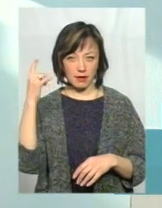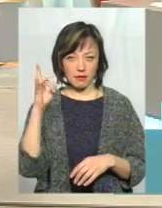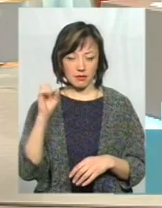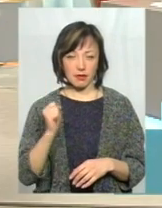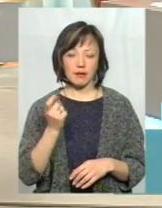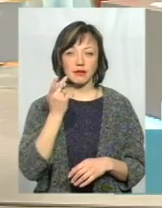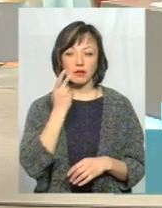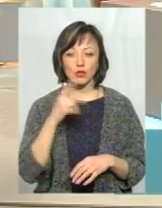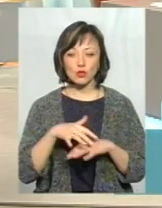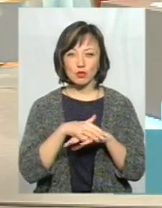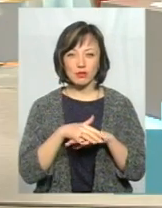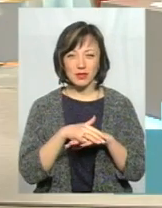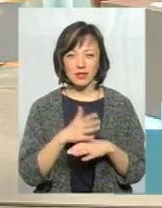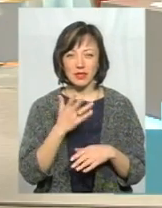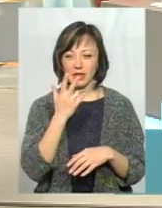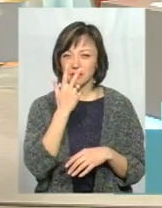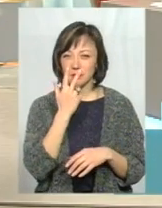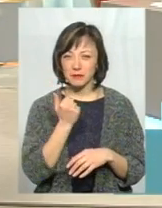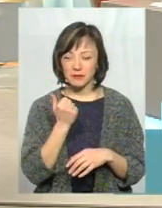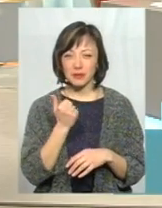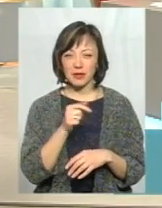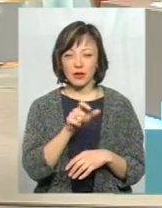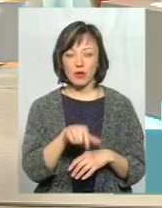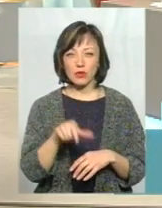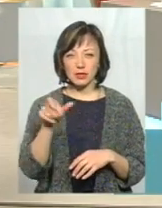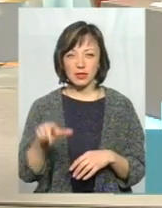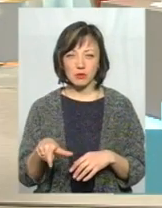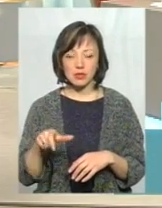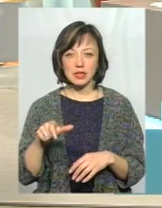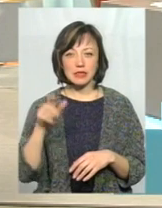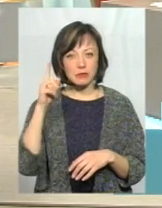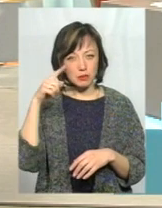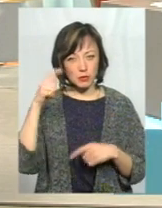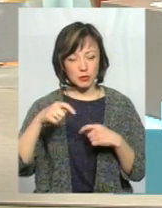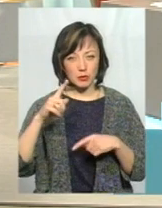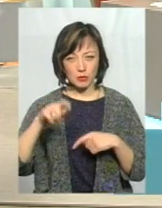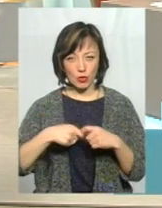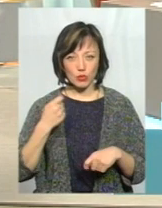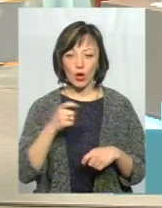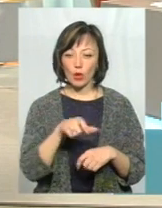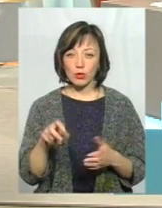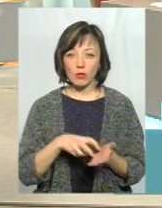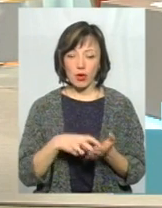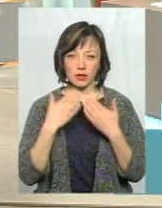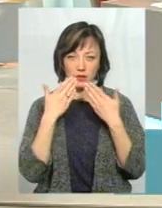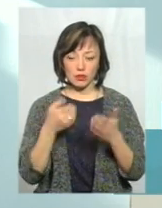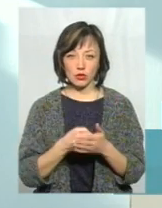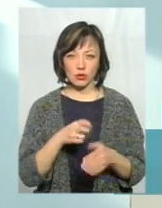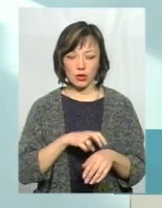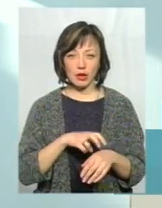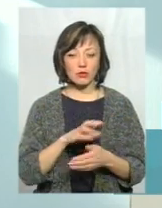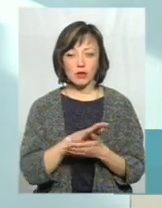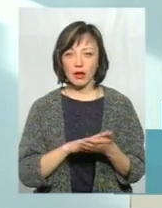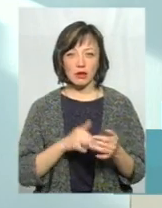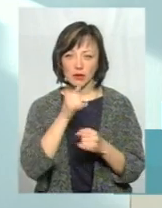Як правило, в суспільстві є певна стигматизація осіб з психічними розладами. І тому люди бояться звертатися, що вони надалі